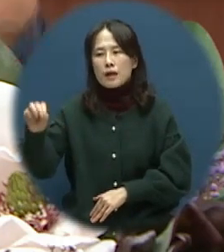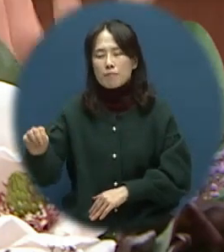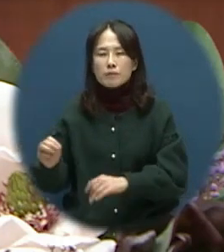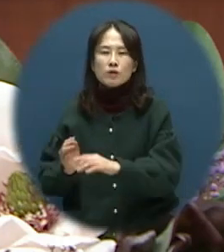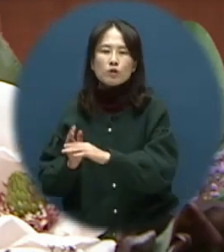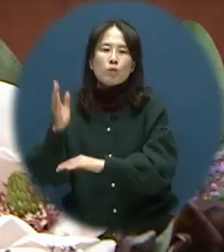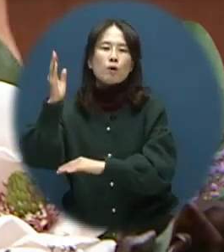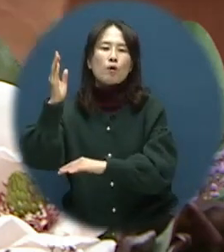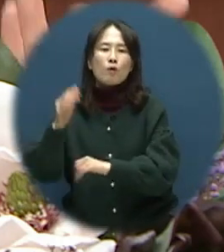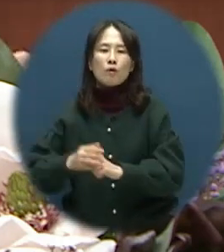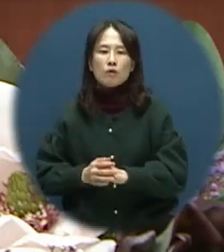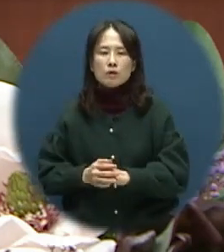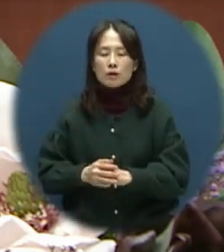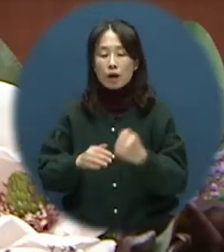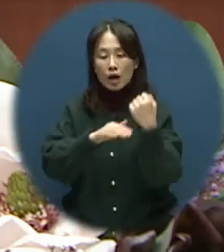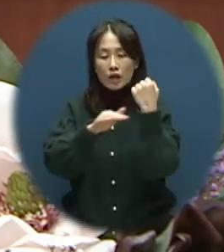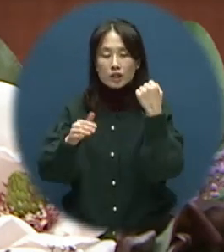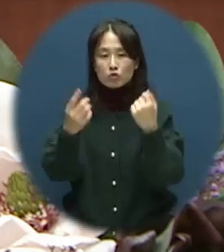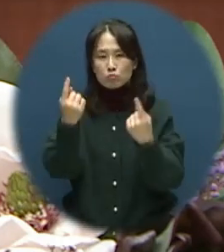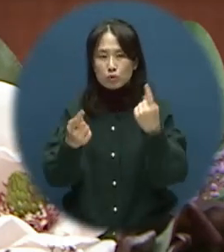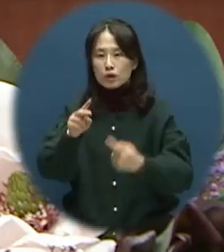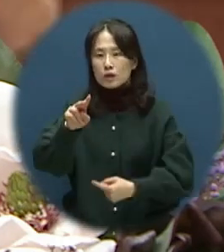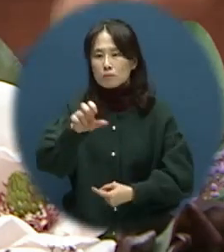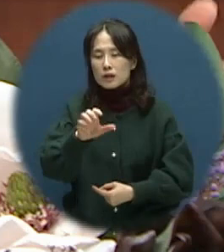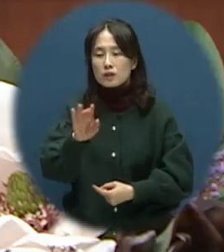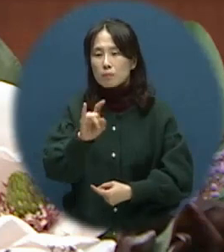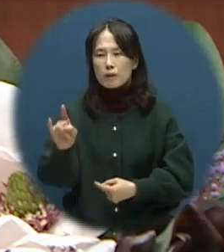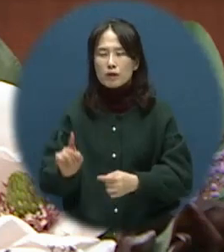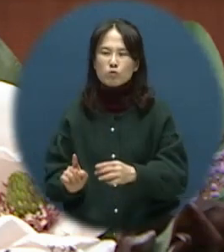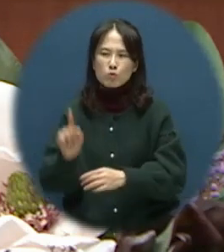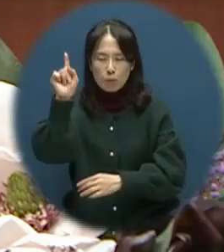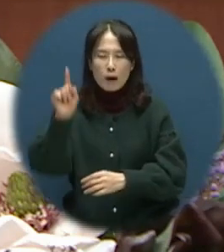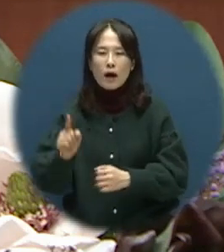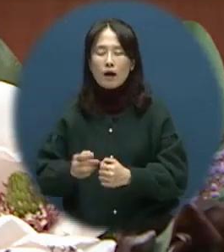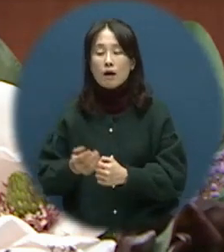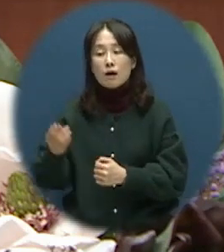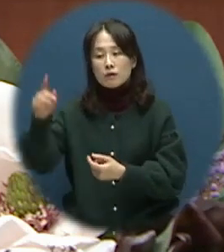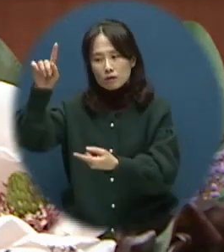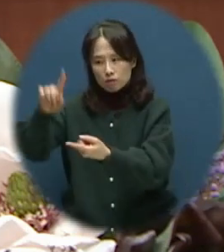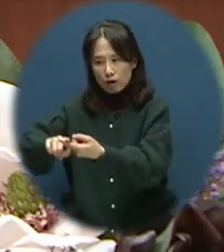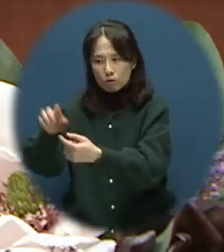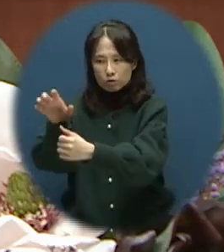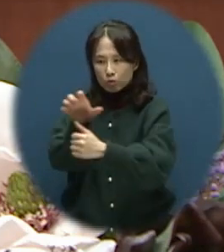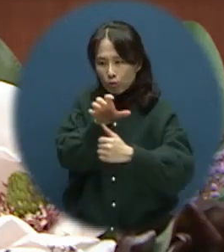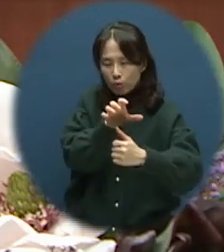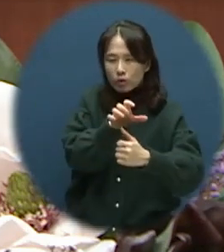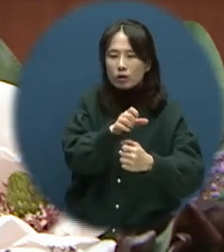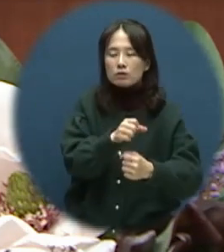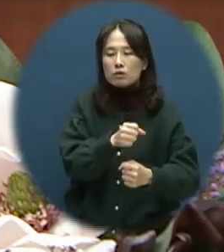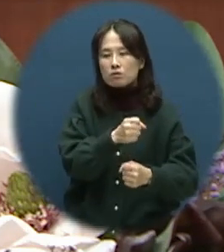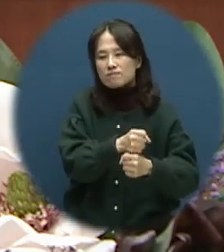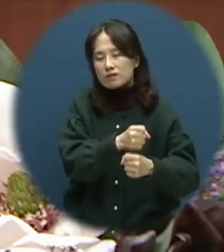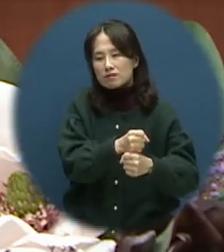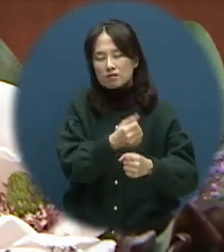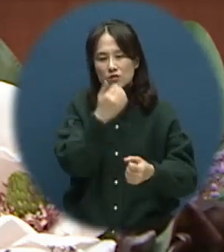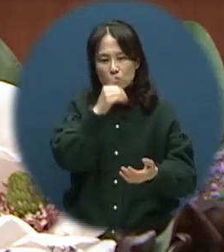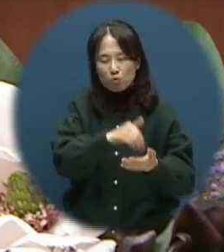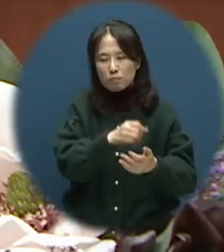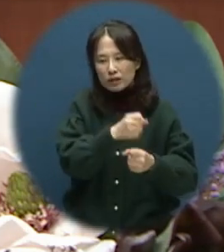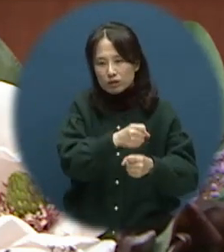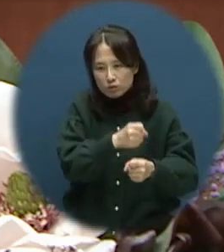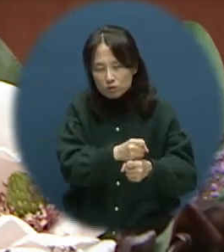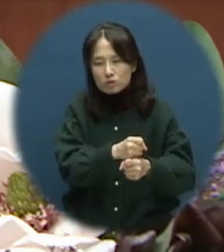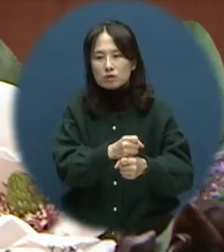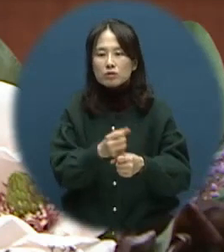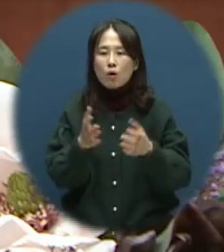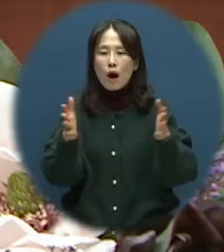공장에 들어가는 기준의 25배가 넘는 거죠. 근데 그냥 들어가요? 그냥 들어가 사용되고 있어요. 그래서 이거는 이제 공식적으로 제가 문제 제기를 하려고 지금 준비